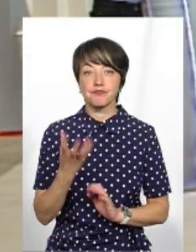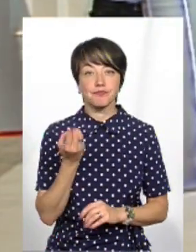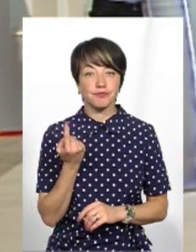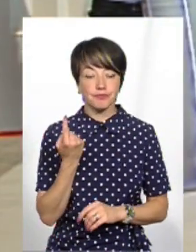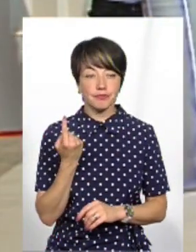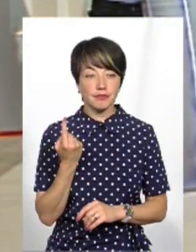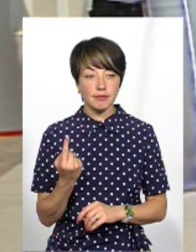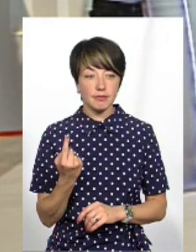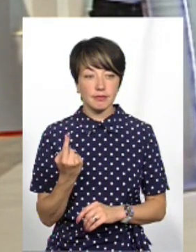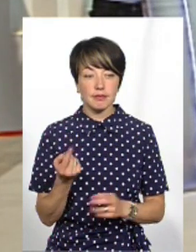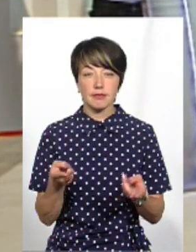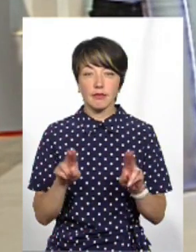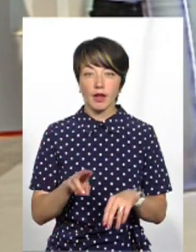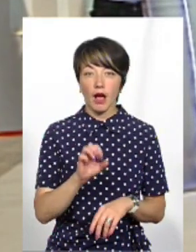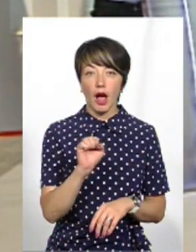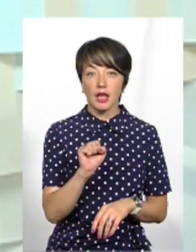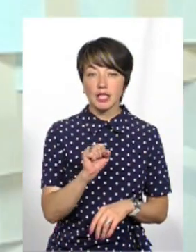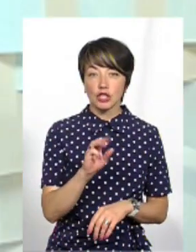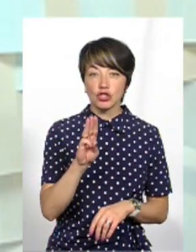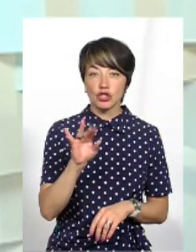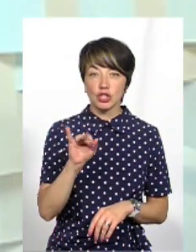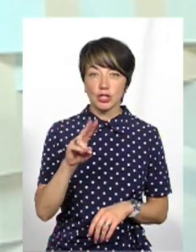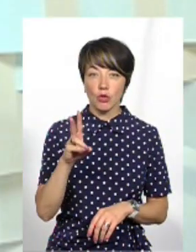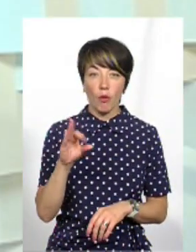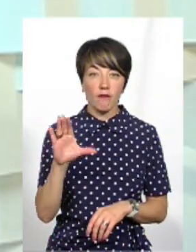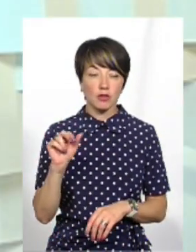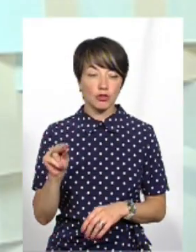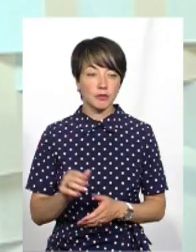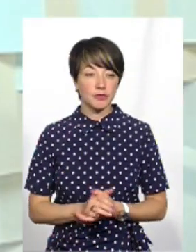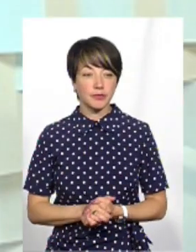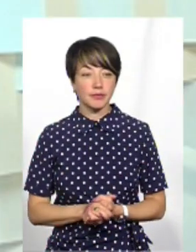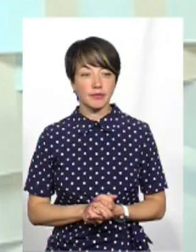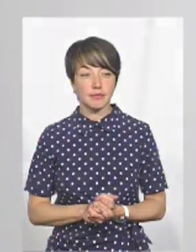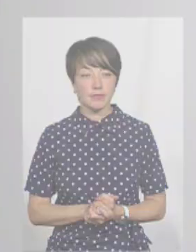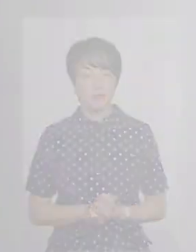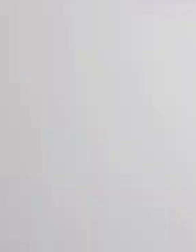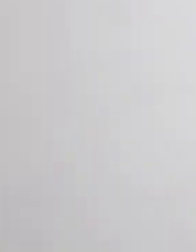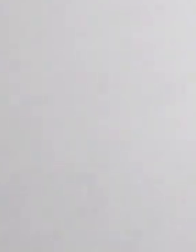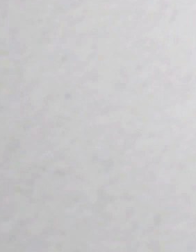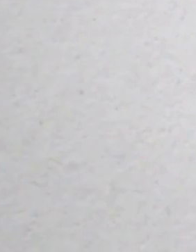ще залишається в нас Андрій Шинькович. Коротко про нього, прошу.